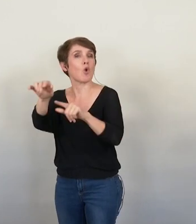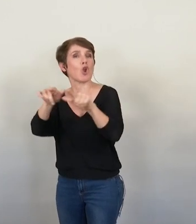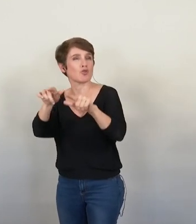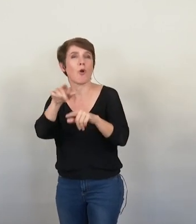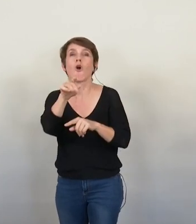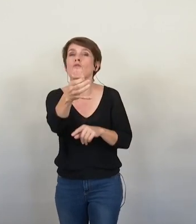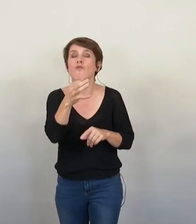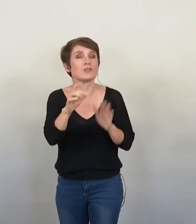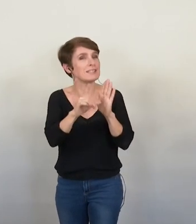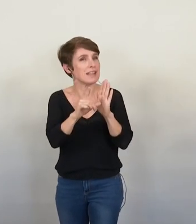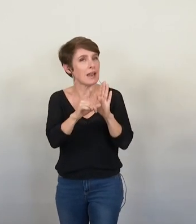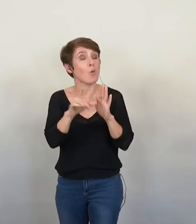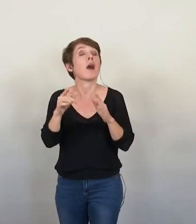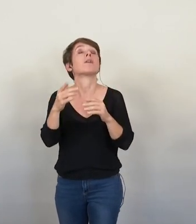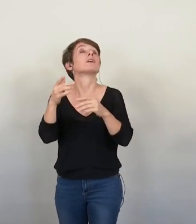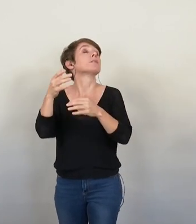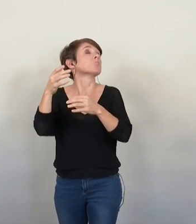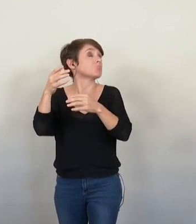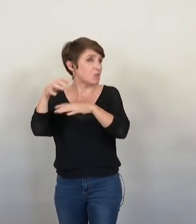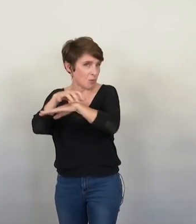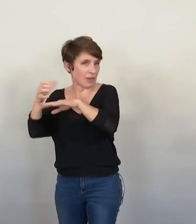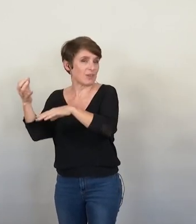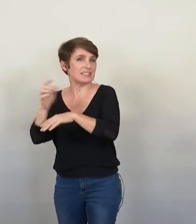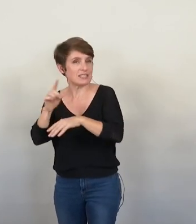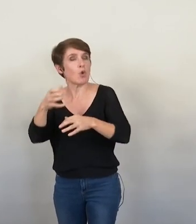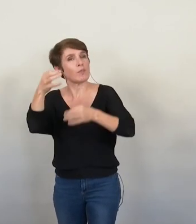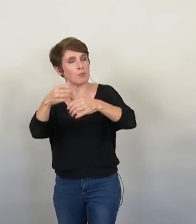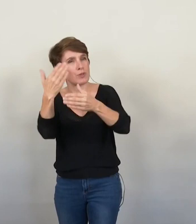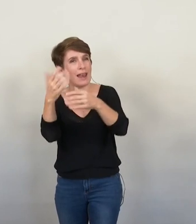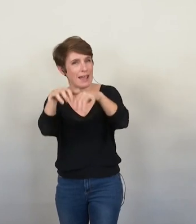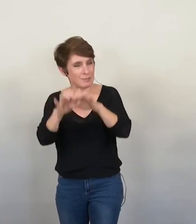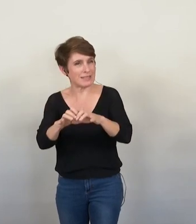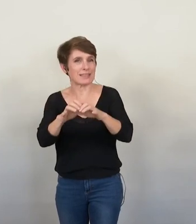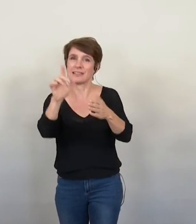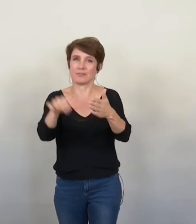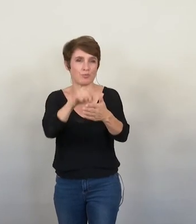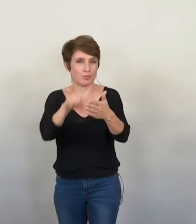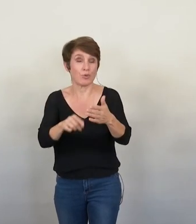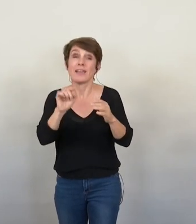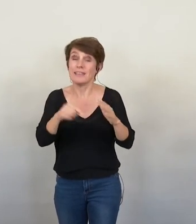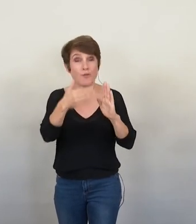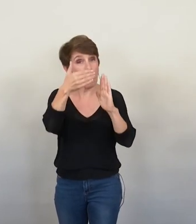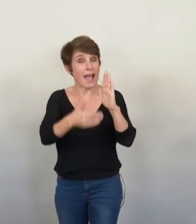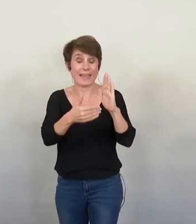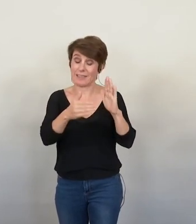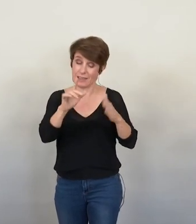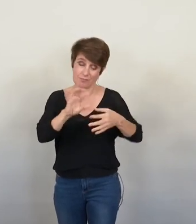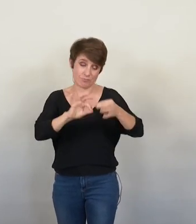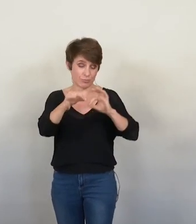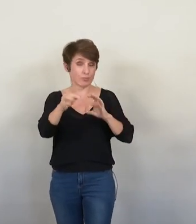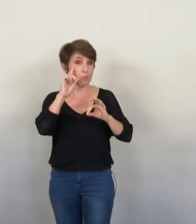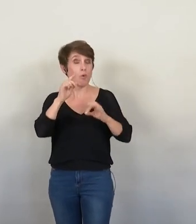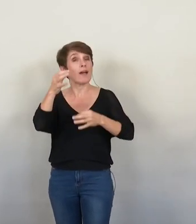selon le préfet ça a été annulé par le tribunal administratif vous deviez retirer cette cet arrêté si j'ai bien compris puisqu'il a été euh défit par le tribunal